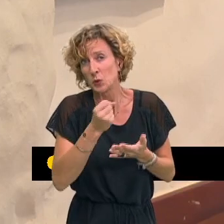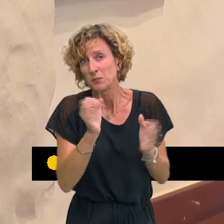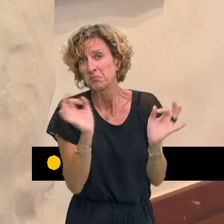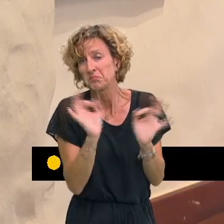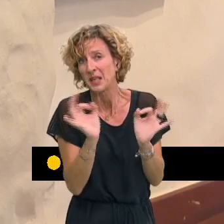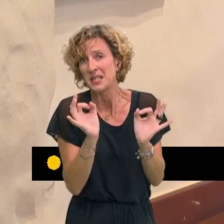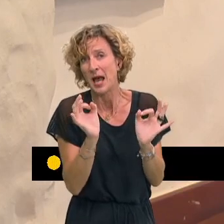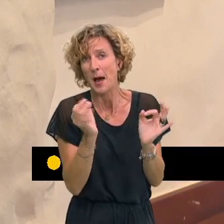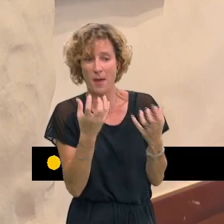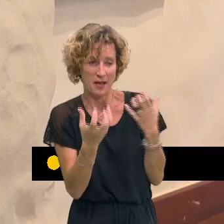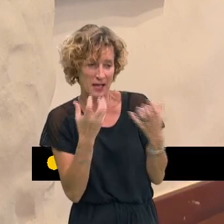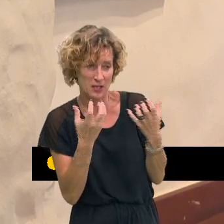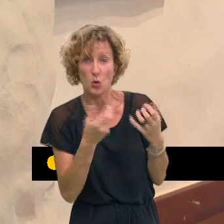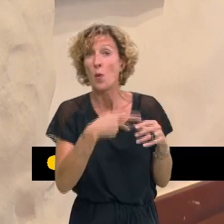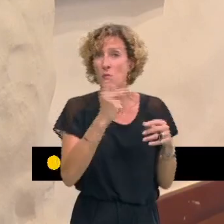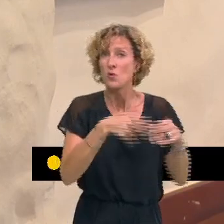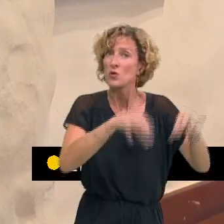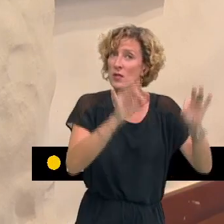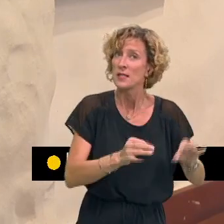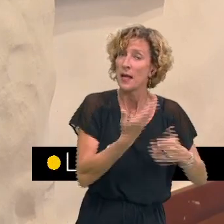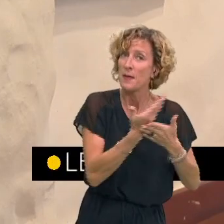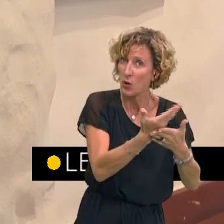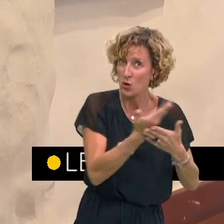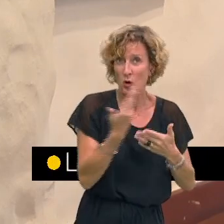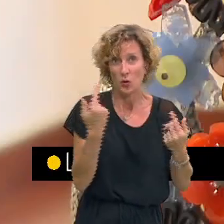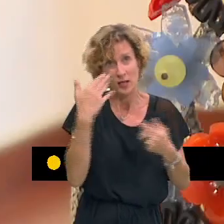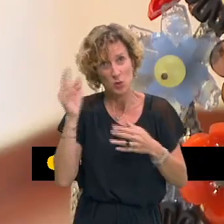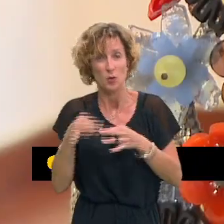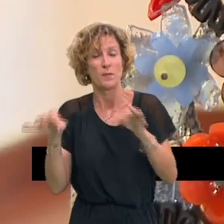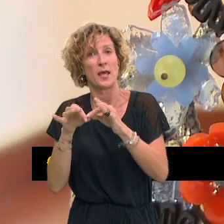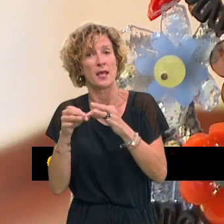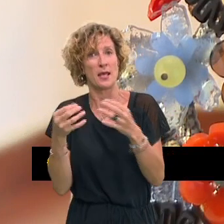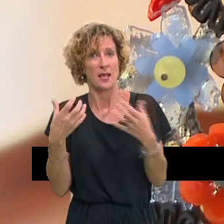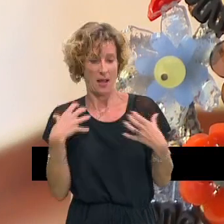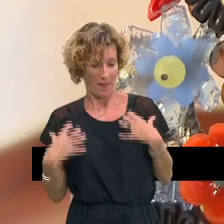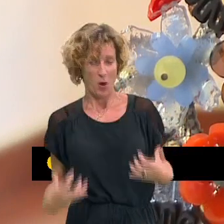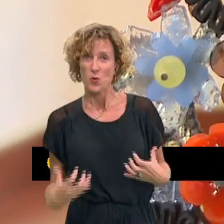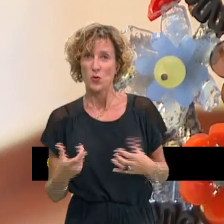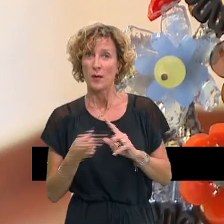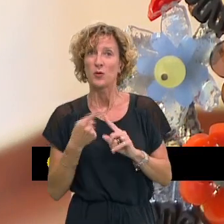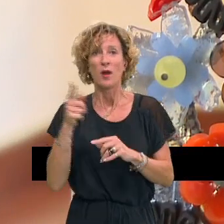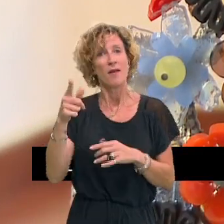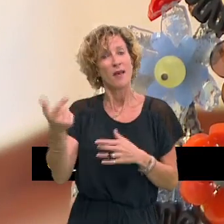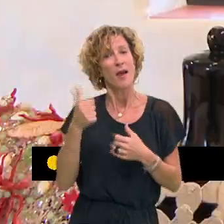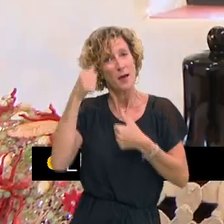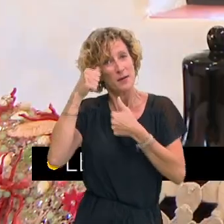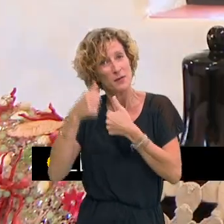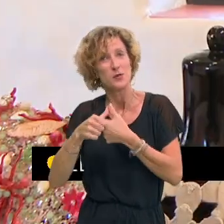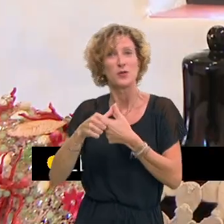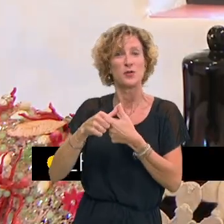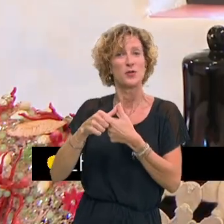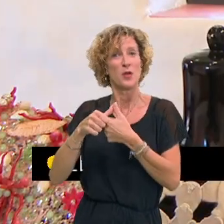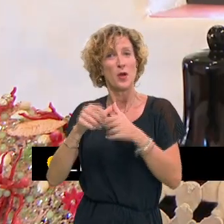parure, mais plus tapis mendiant. Mais dans les autres pays, la parure elle est très importante. L'année des parures vient d'Argentine, du Guatemala,